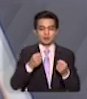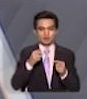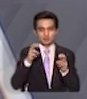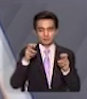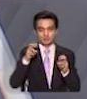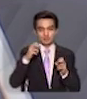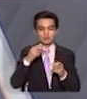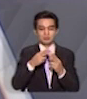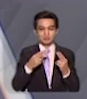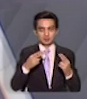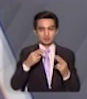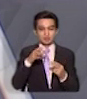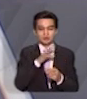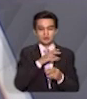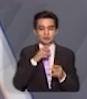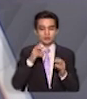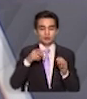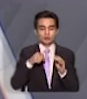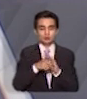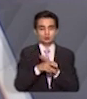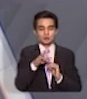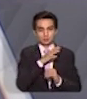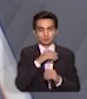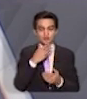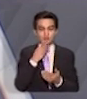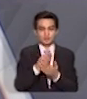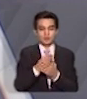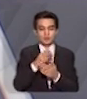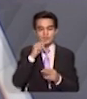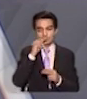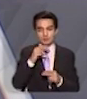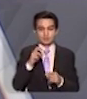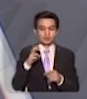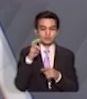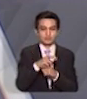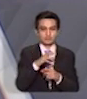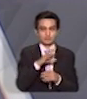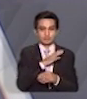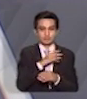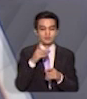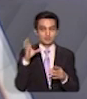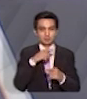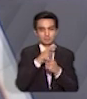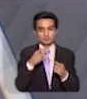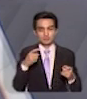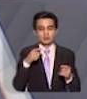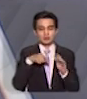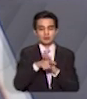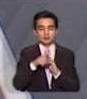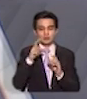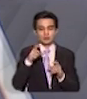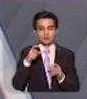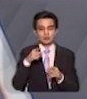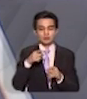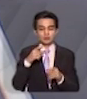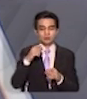«Мен жауыздық жасадым, оқиға орнынан кетіп қалдым» деп өз кінәсін мойындады. Көлік ішінде ес-түссіз жатқан жандарды көре тұра оқиға орнын